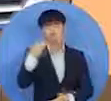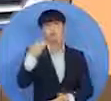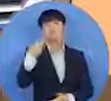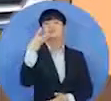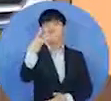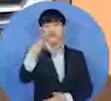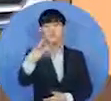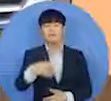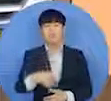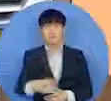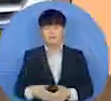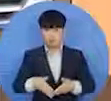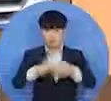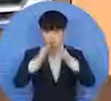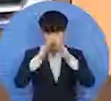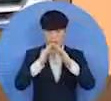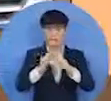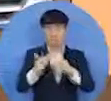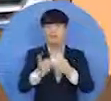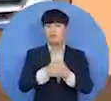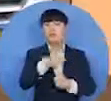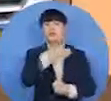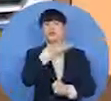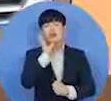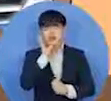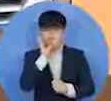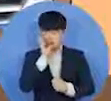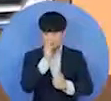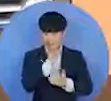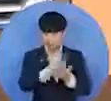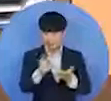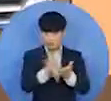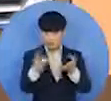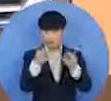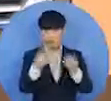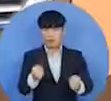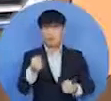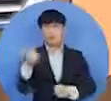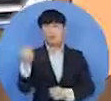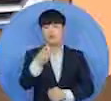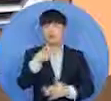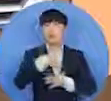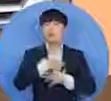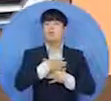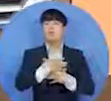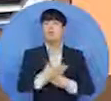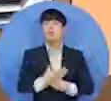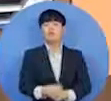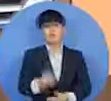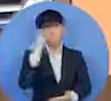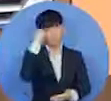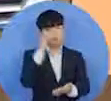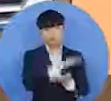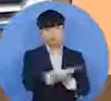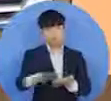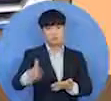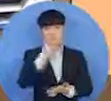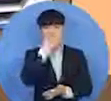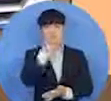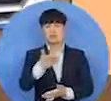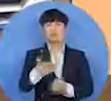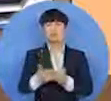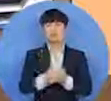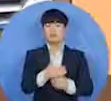진입하는 63번 버스 노선을 신설해 많은 고령 환자들이 이용하며 교통 편의성과 의료원의 접근성을